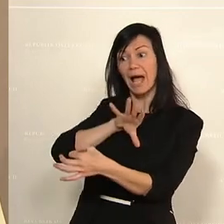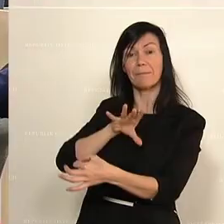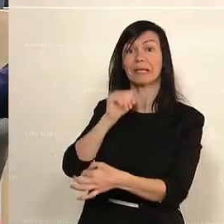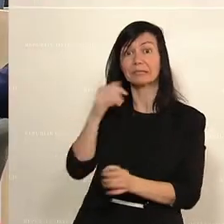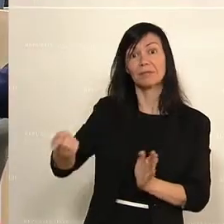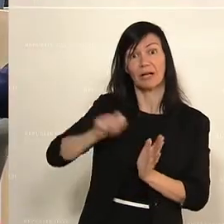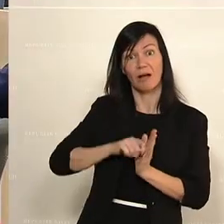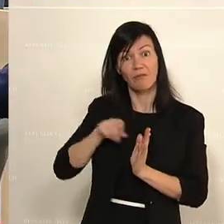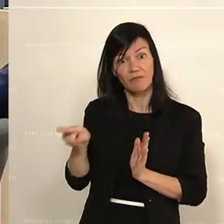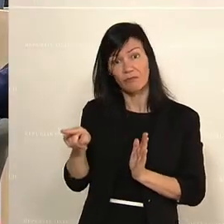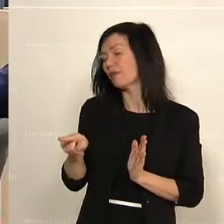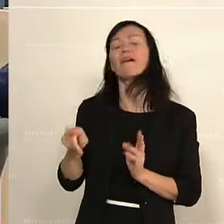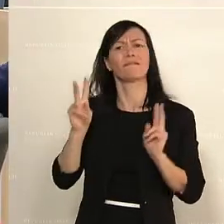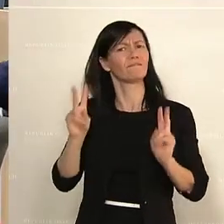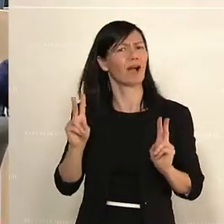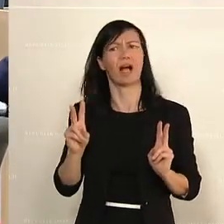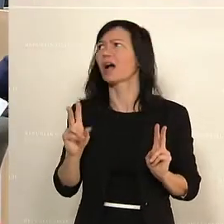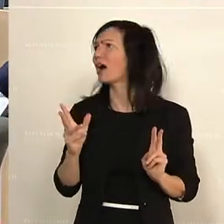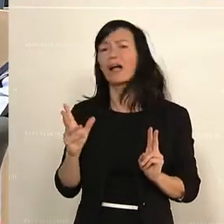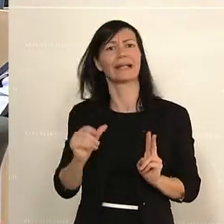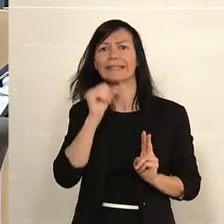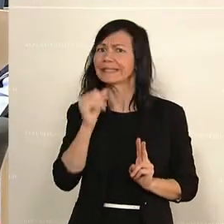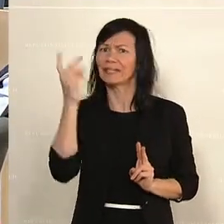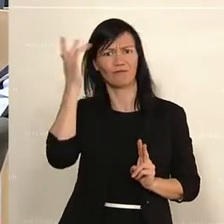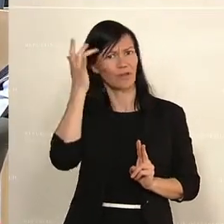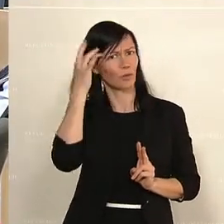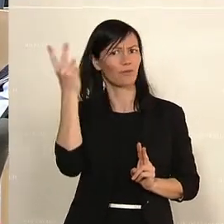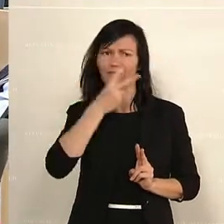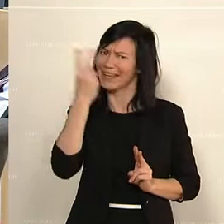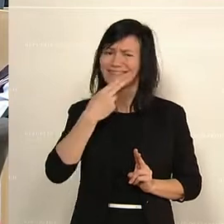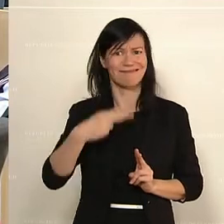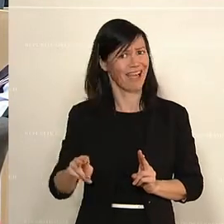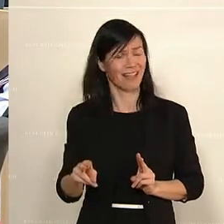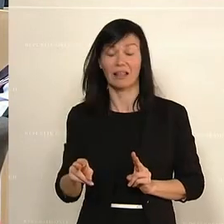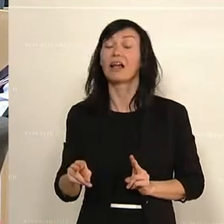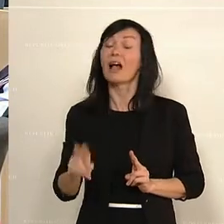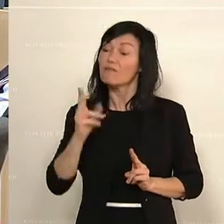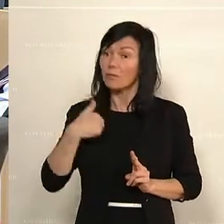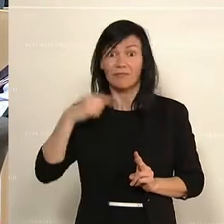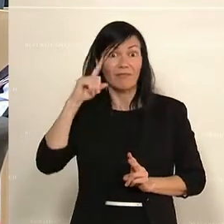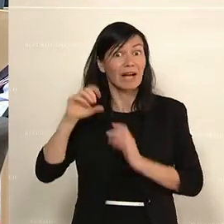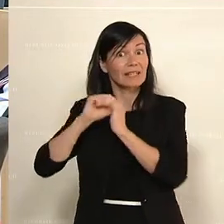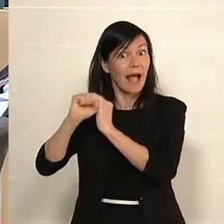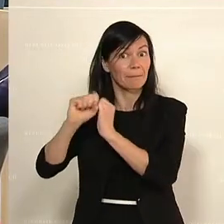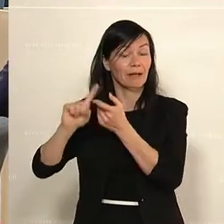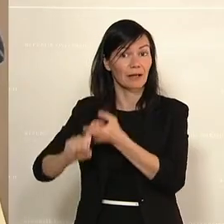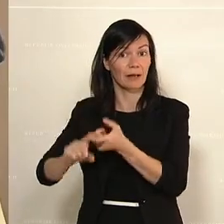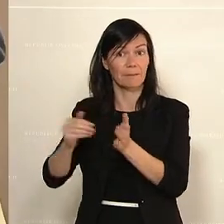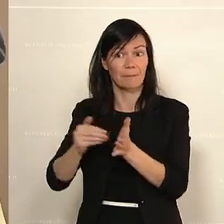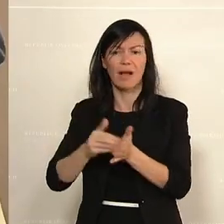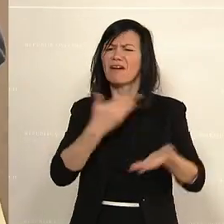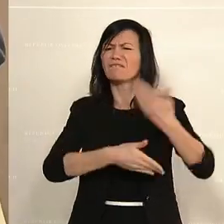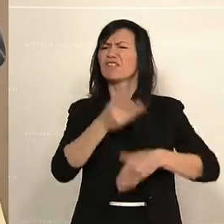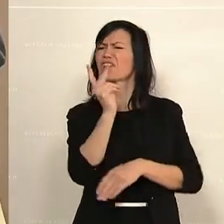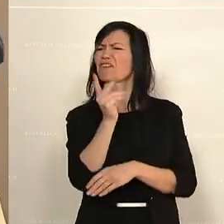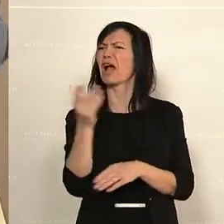kaufen, das wäre grob fahrlässig, nachdem wir wissen, dass wir abhängig sind. Und wenn Sie immer wieder auf die Wirtschaftskammer hinhauen, die Wirtschaftskammer kauft kein Gas, aber